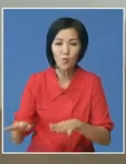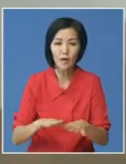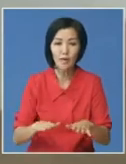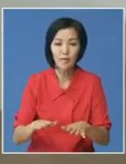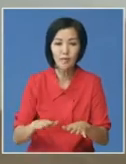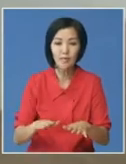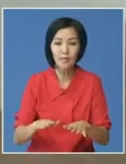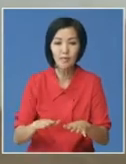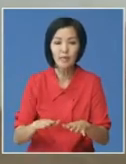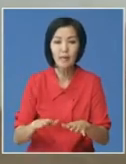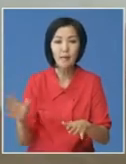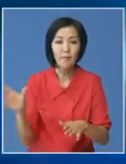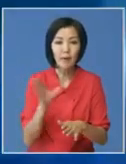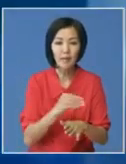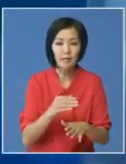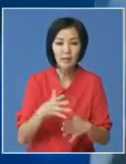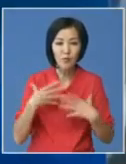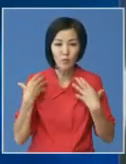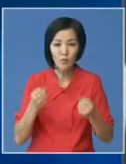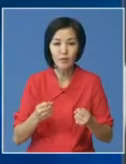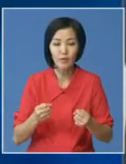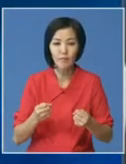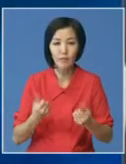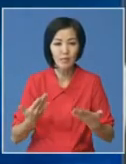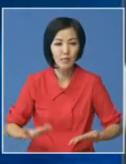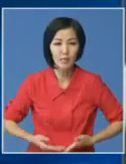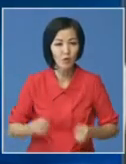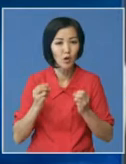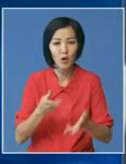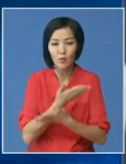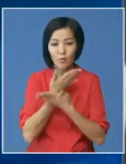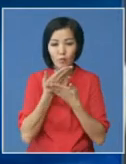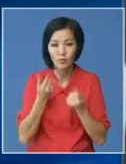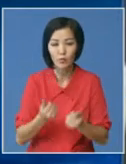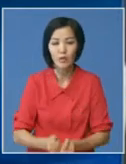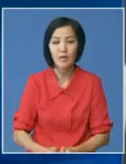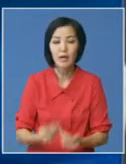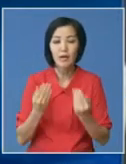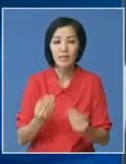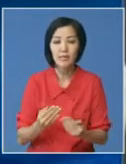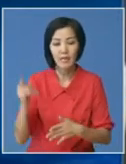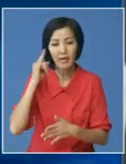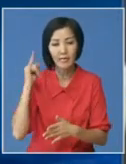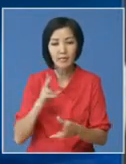алынған ақпарат бойынша олардың өмірі мен денсаулығына қауіп төніп тұрған жоқ дейді Жайнақов. Әзірге